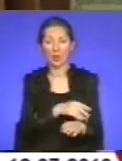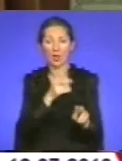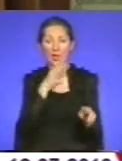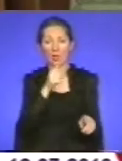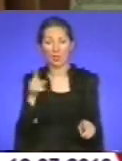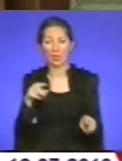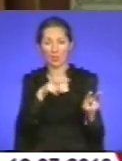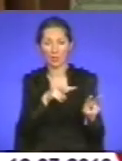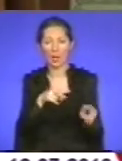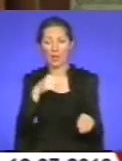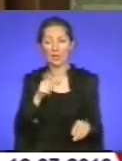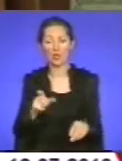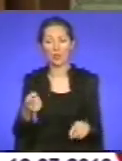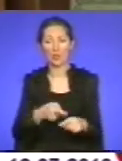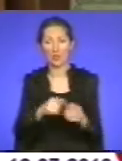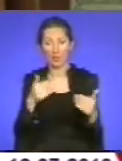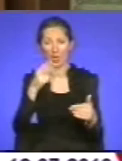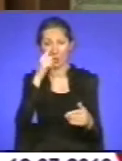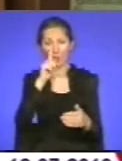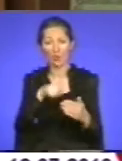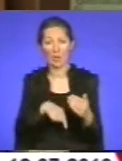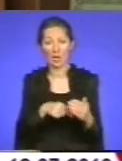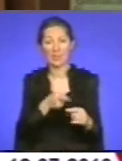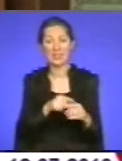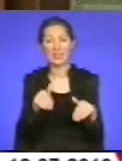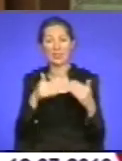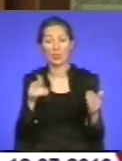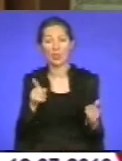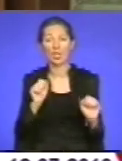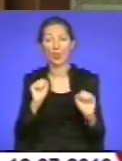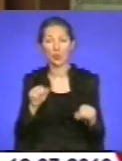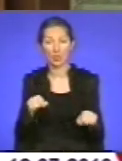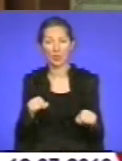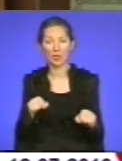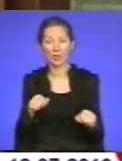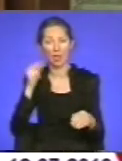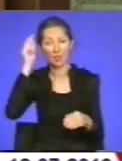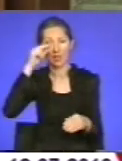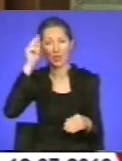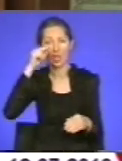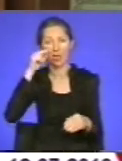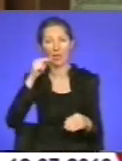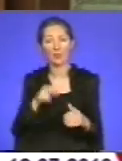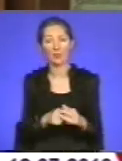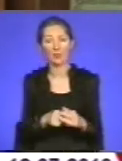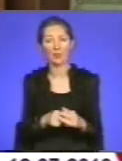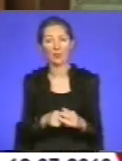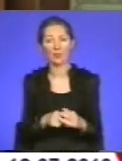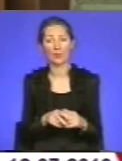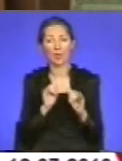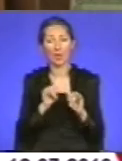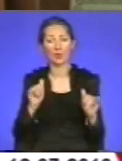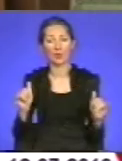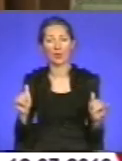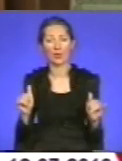за людьми, яким вона вже довіряє, це збільшує їхні можливості навчальні, ну там